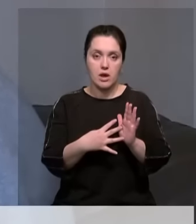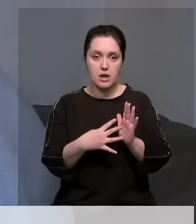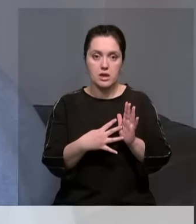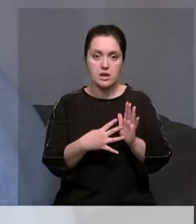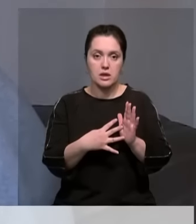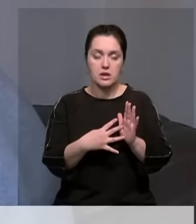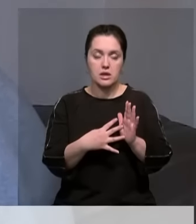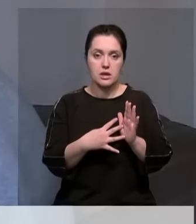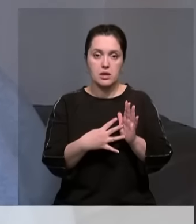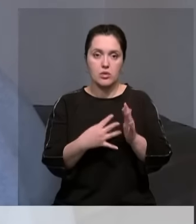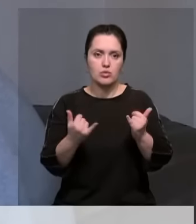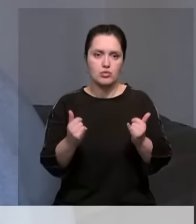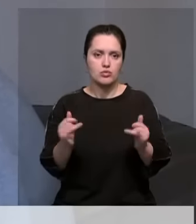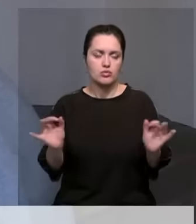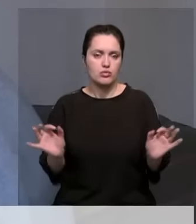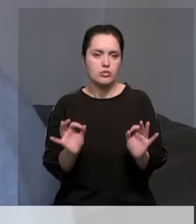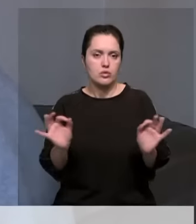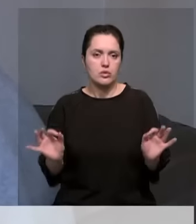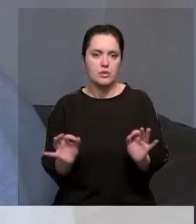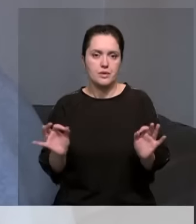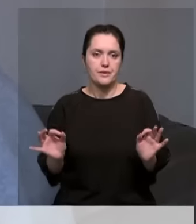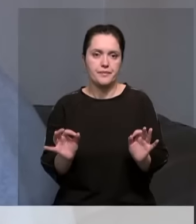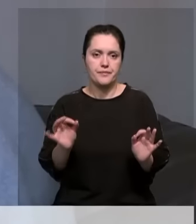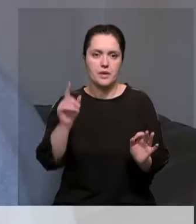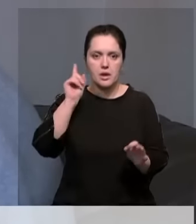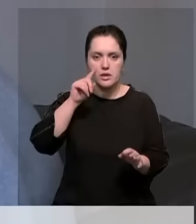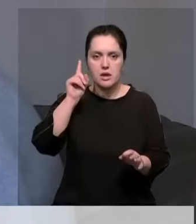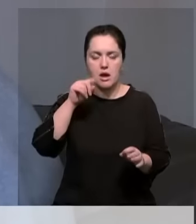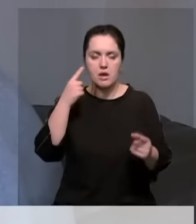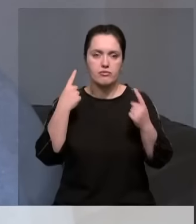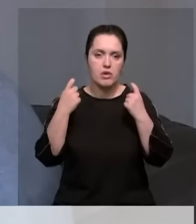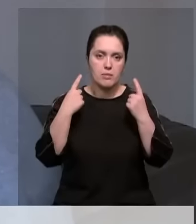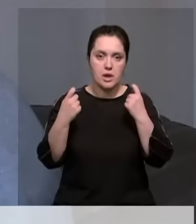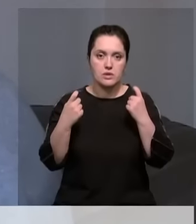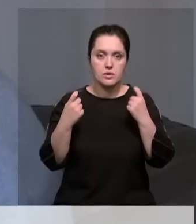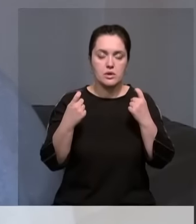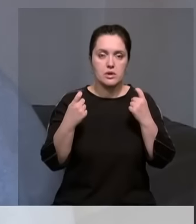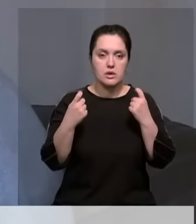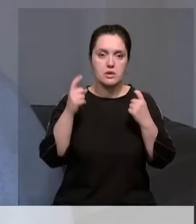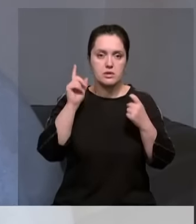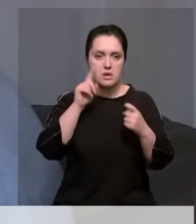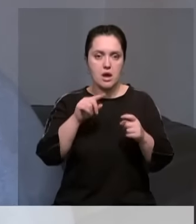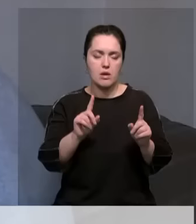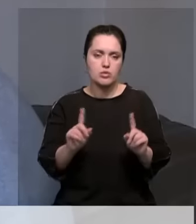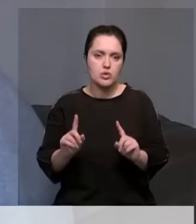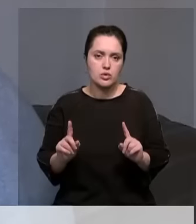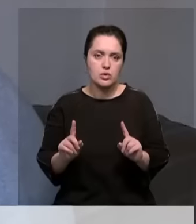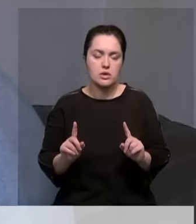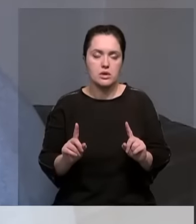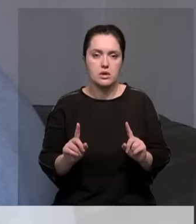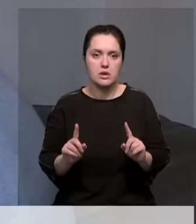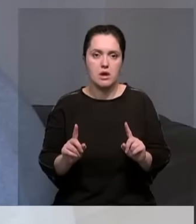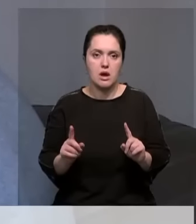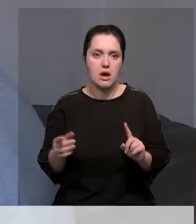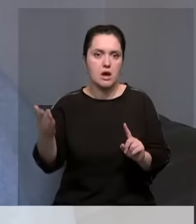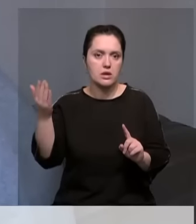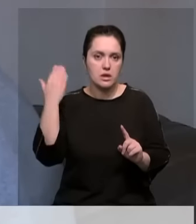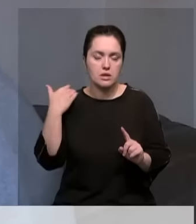2009, это сейчас мы более-менее знаем какую-то информацию, знаем что-то, а тогда это